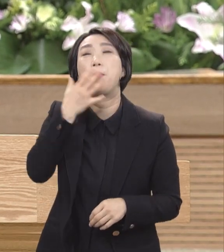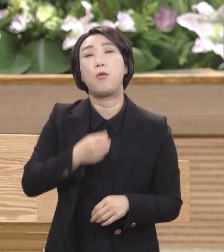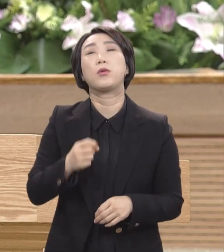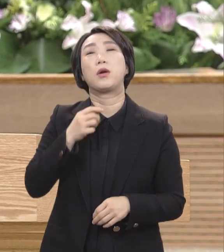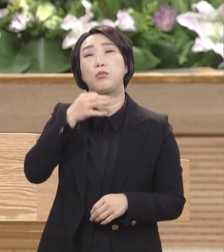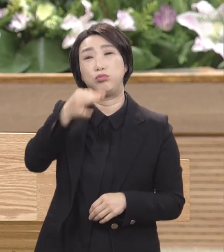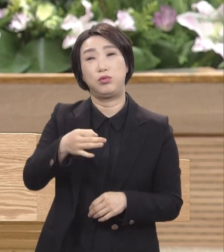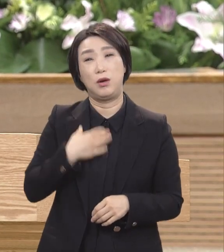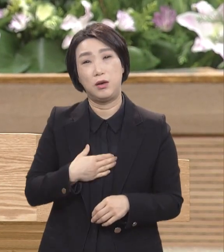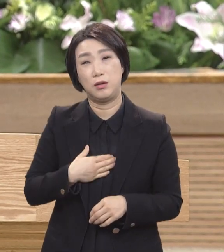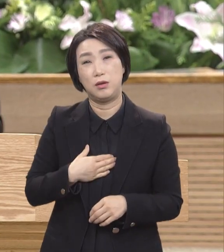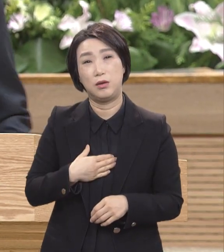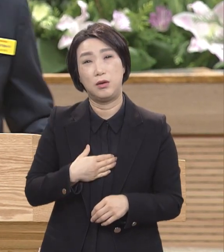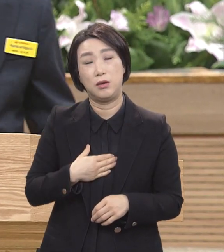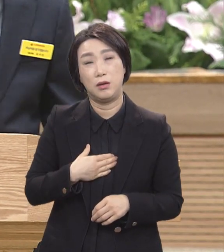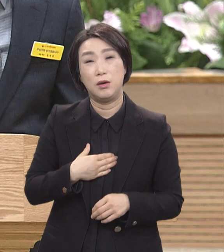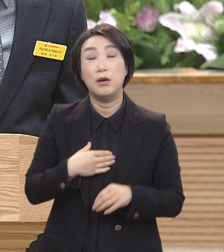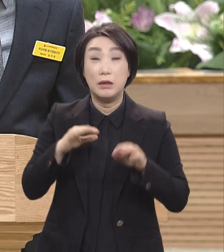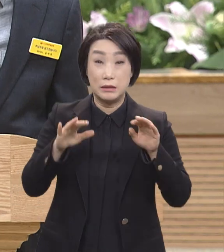복.